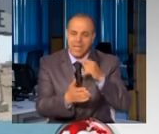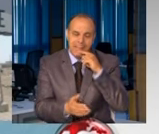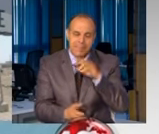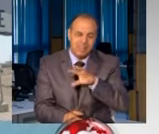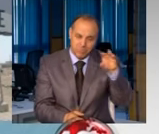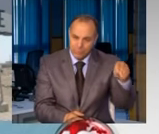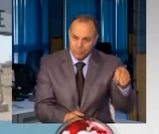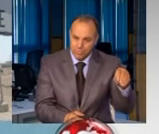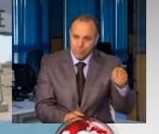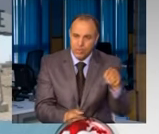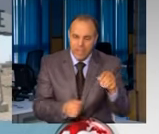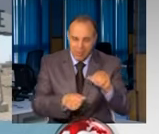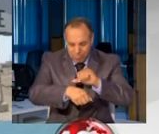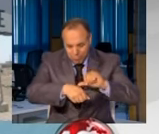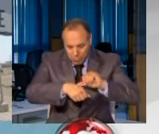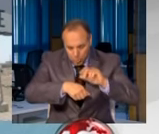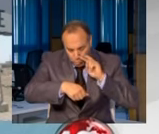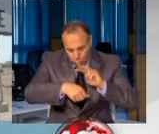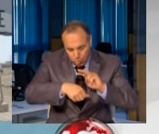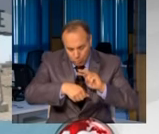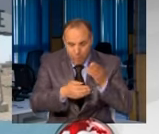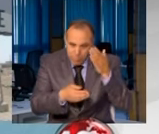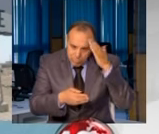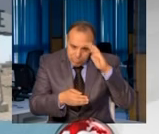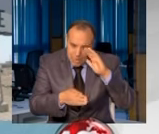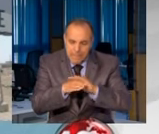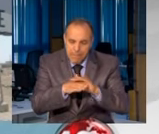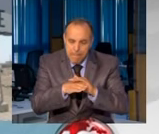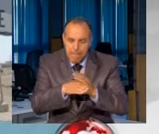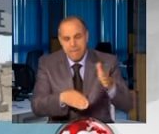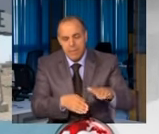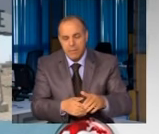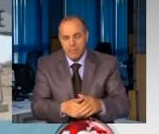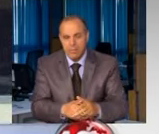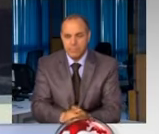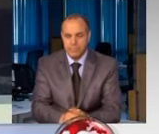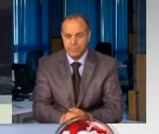جابس لإخضاعهم للتشريح من أجل معرفة أسباب الوفاة.